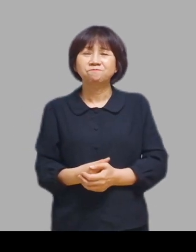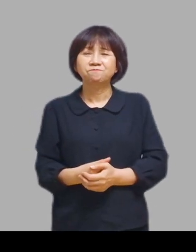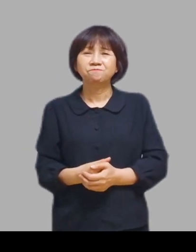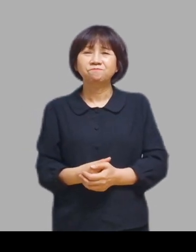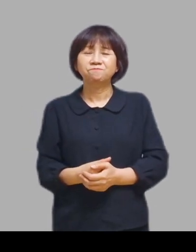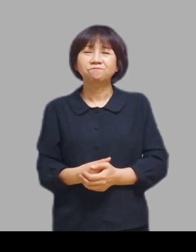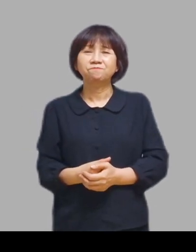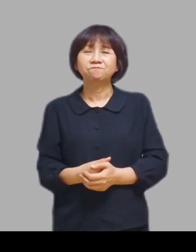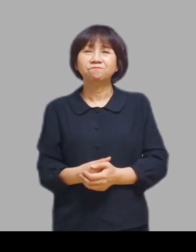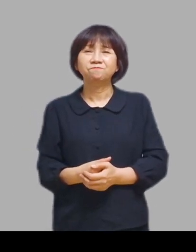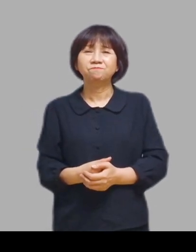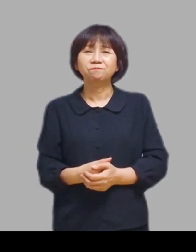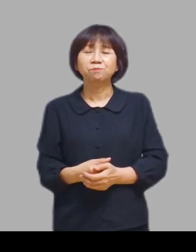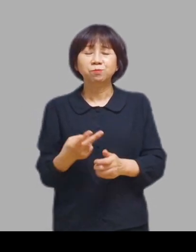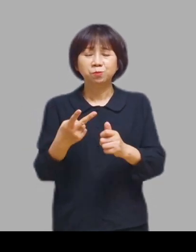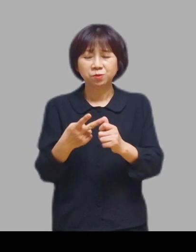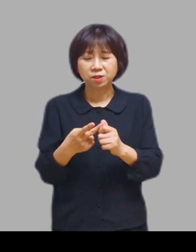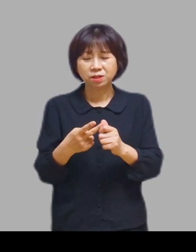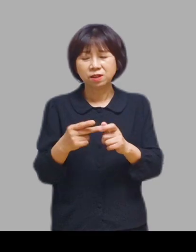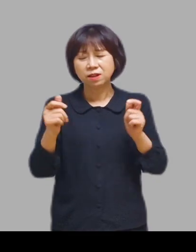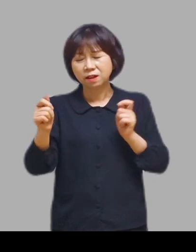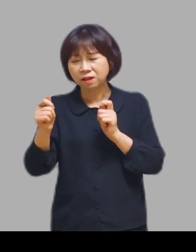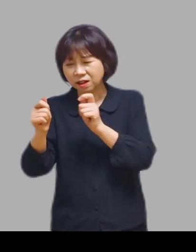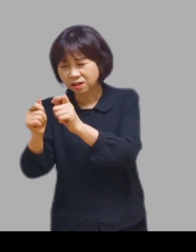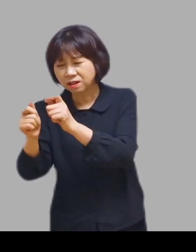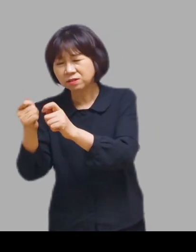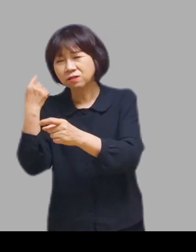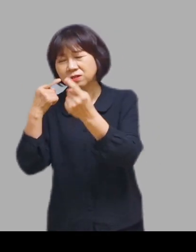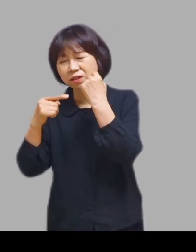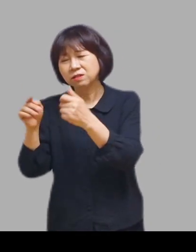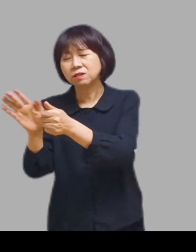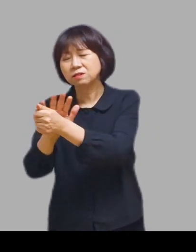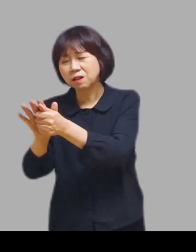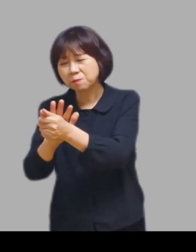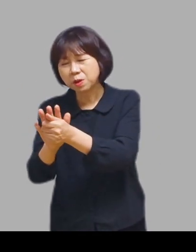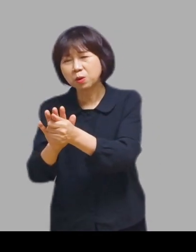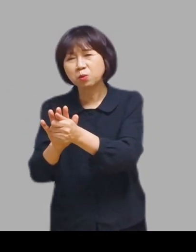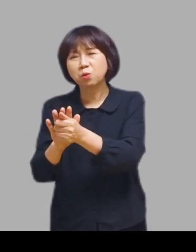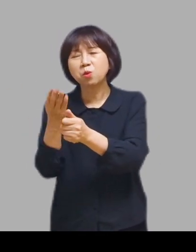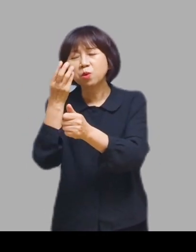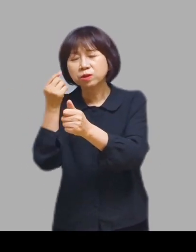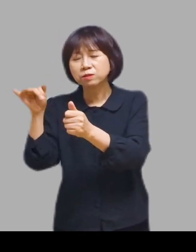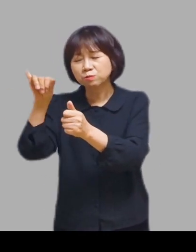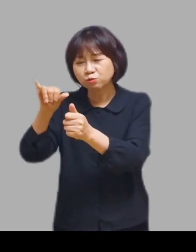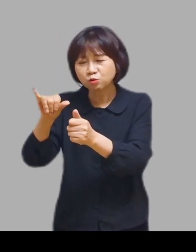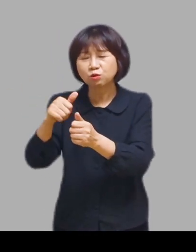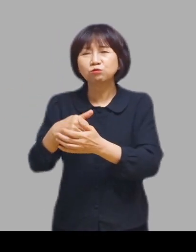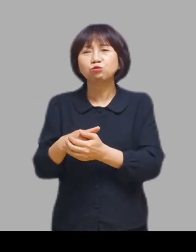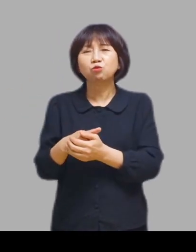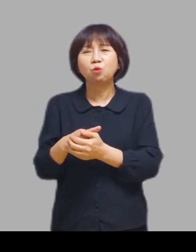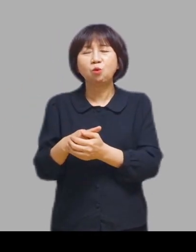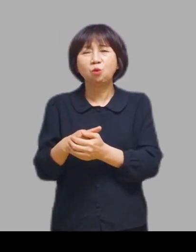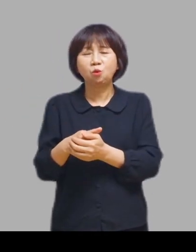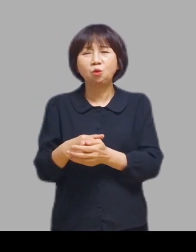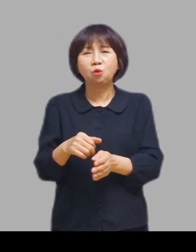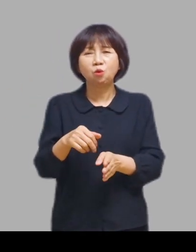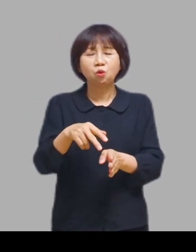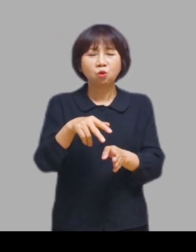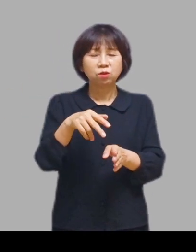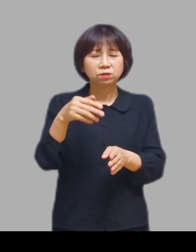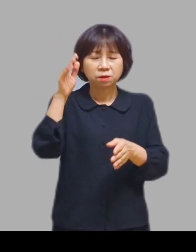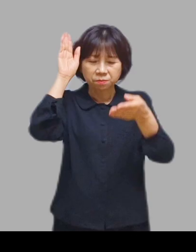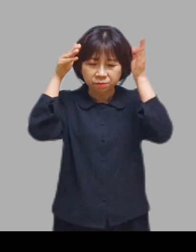가서 상처를 싸매주고 기름과 포도주를 붓고 자기 짐승에 태우고 여관으로